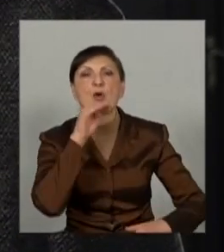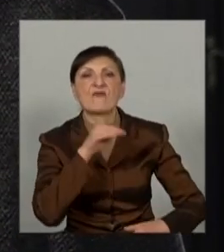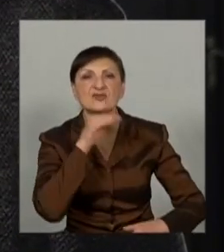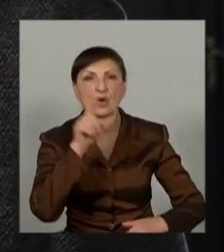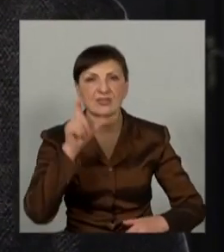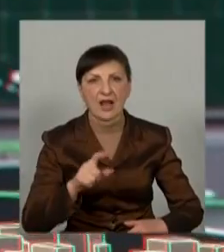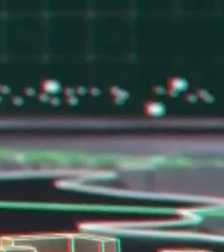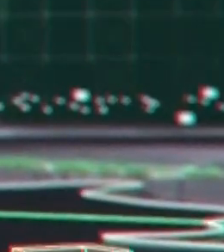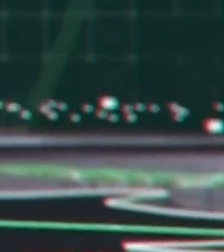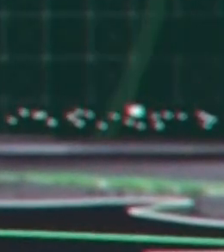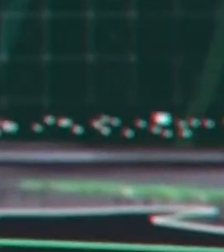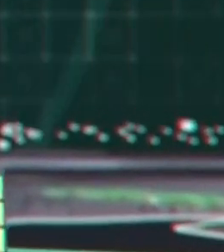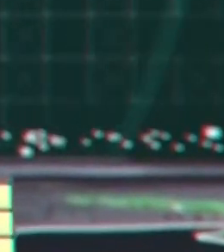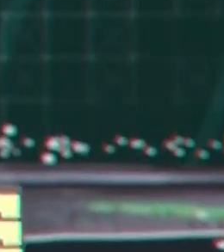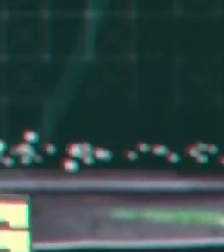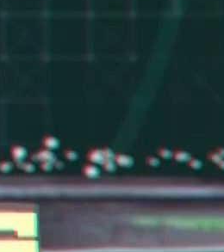политиков.